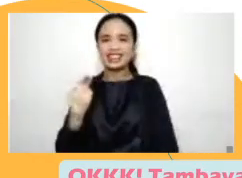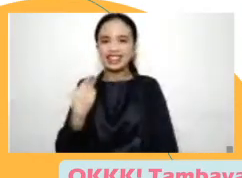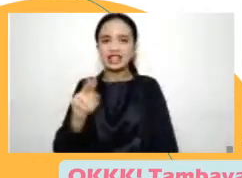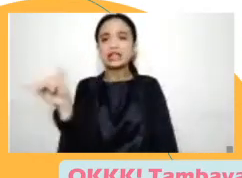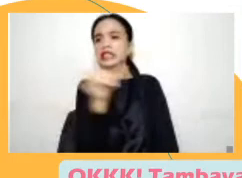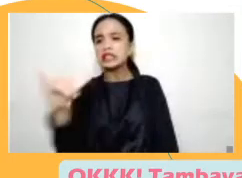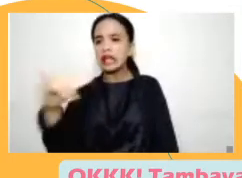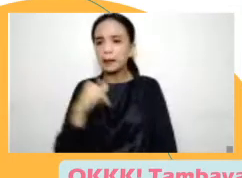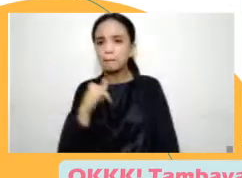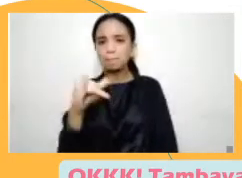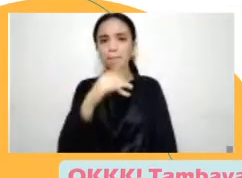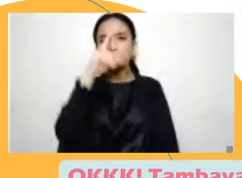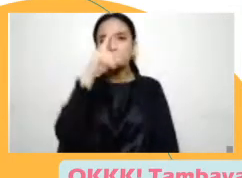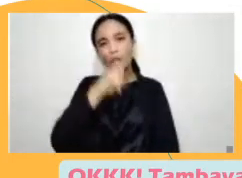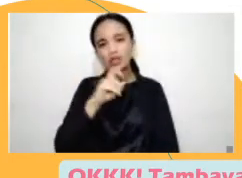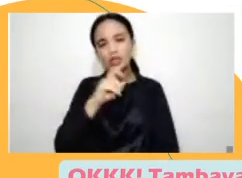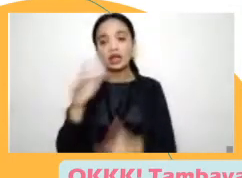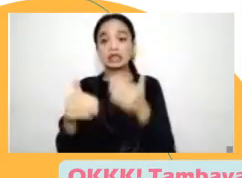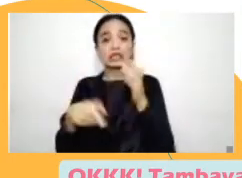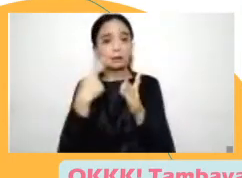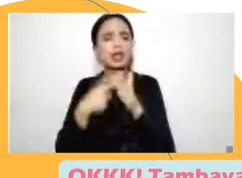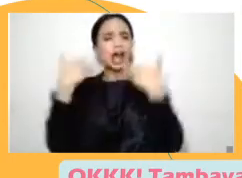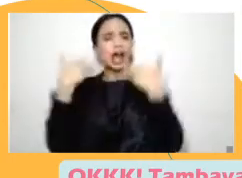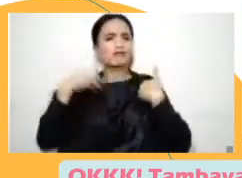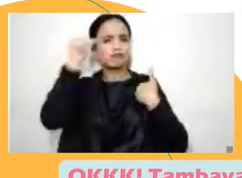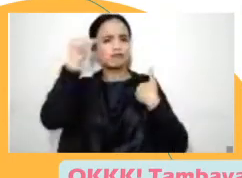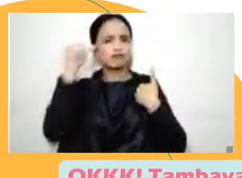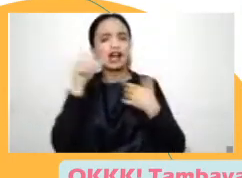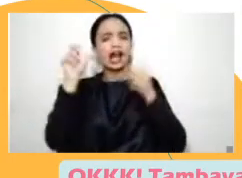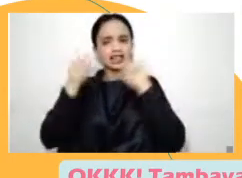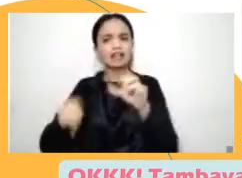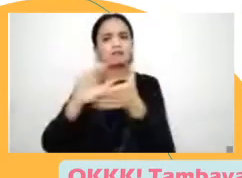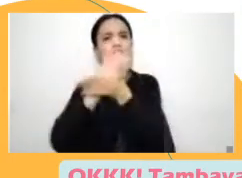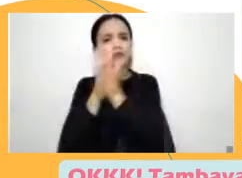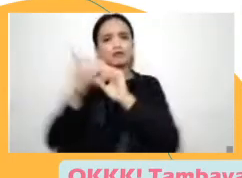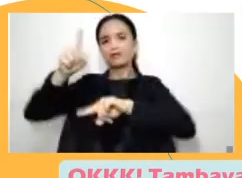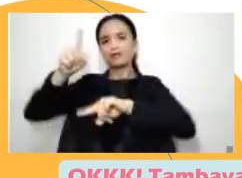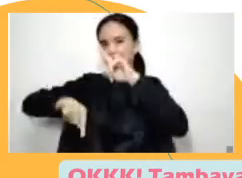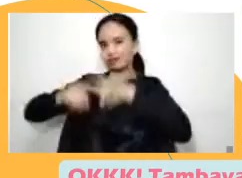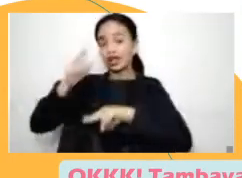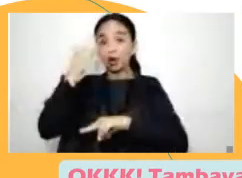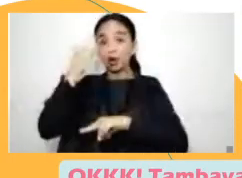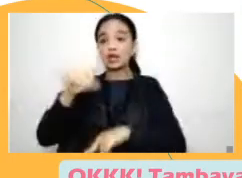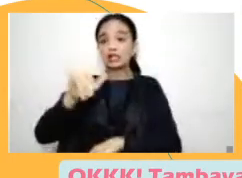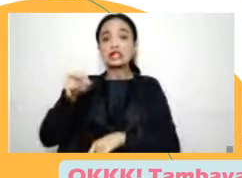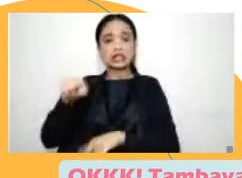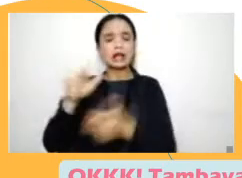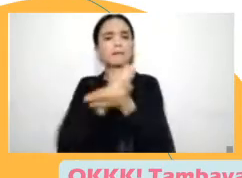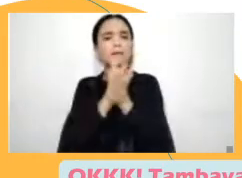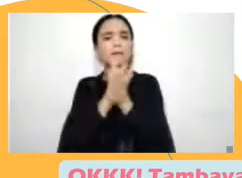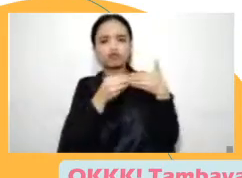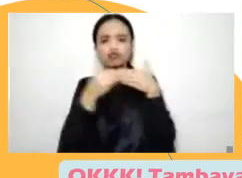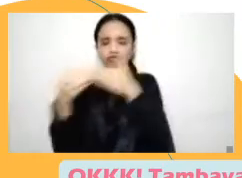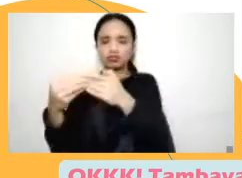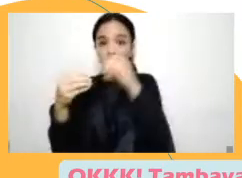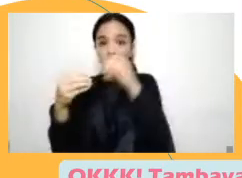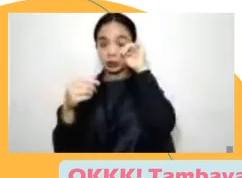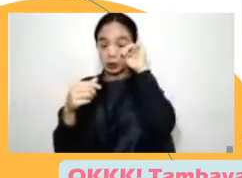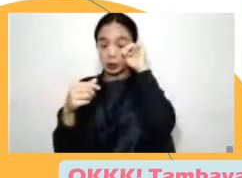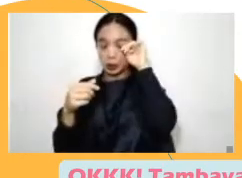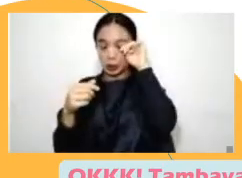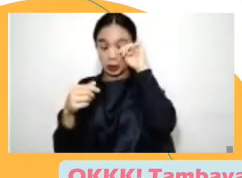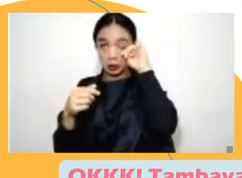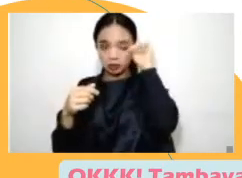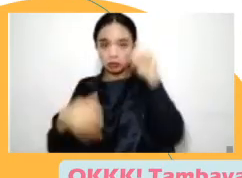no? Sa may mga mas matatanda tayong pwedeng maging kaibigan dahil pwede silang gabay sa ating buhay. Marami yon.